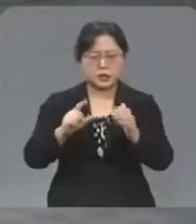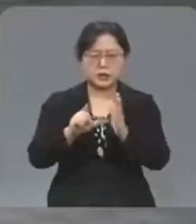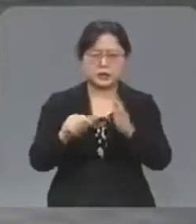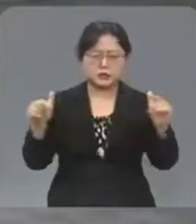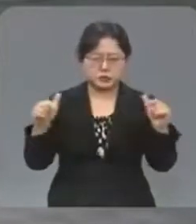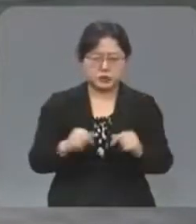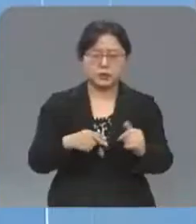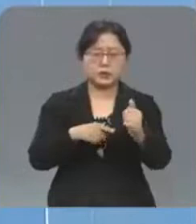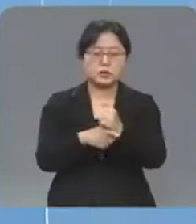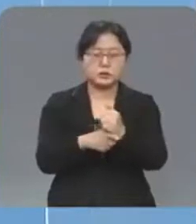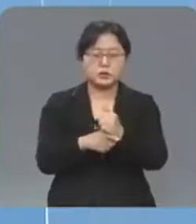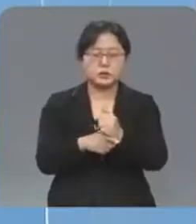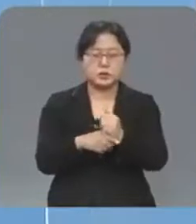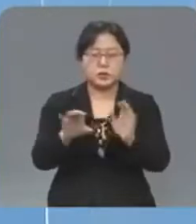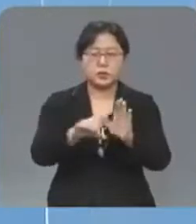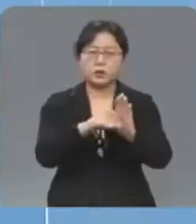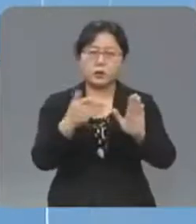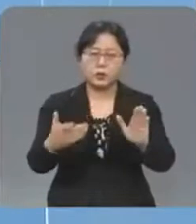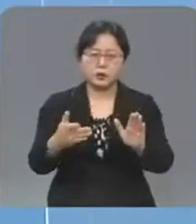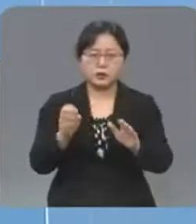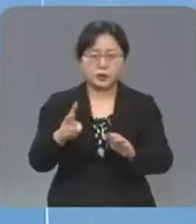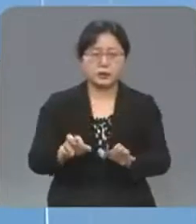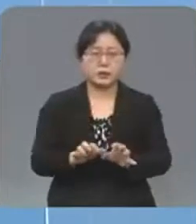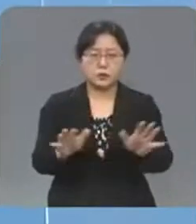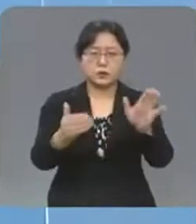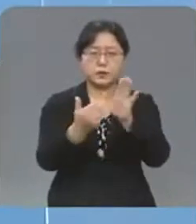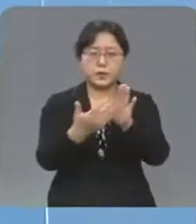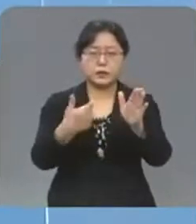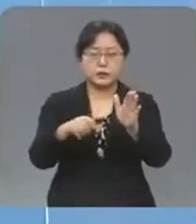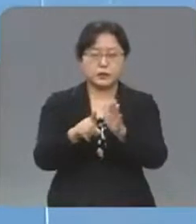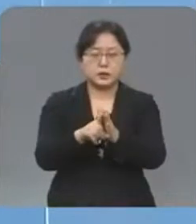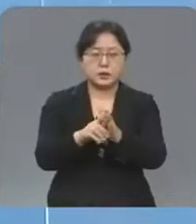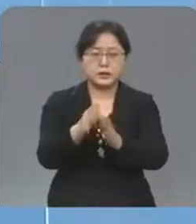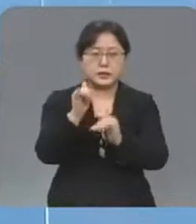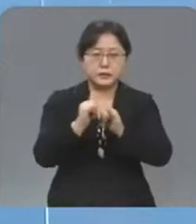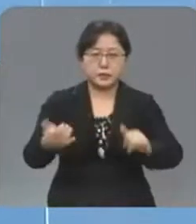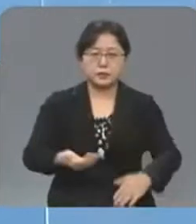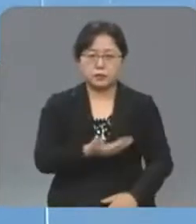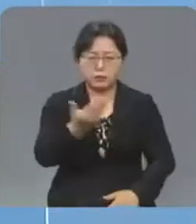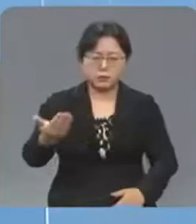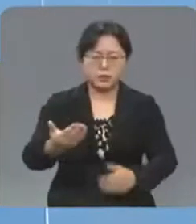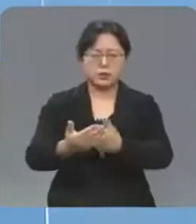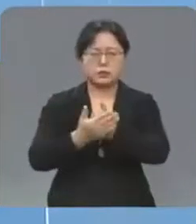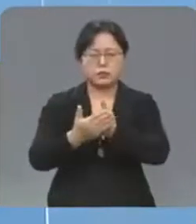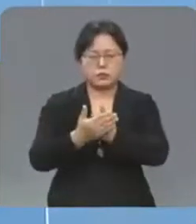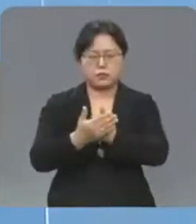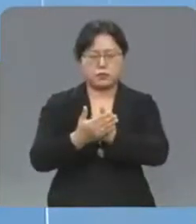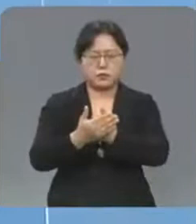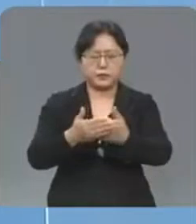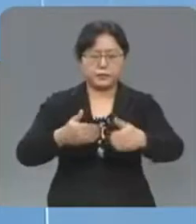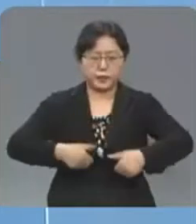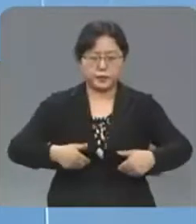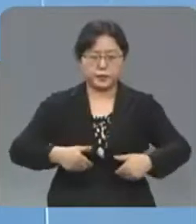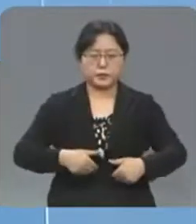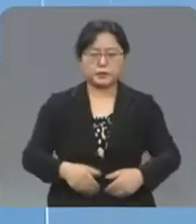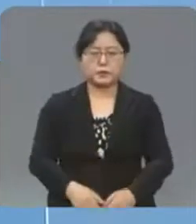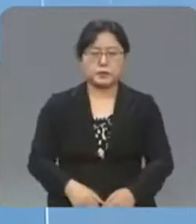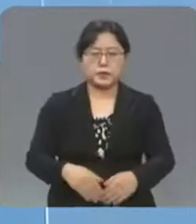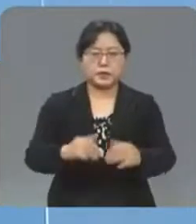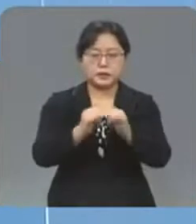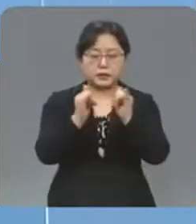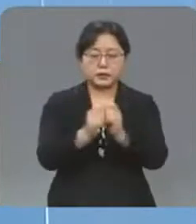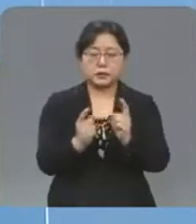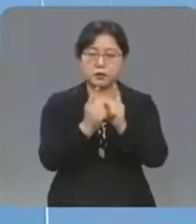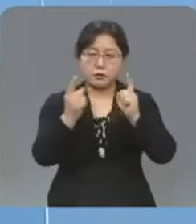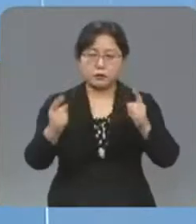권고한 이유입니다. 코로나19 재확산을 차단하기 위하여 시민 여러분의 협조가 절실합니다. 사회적